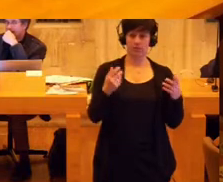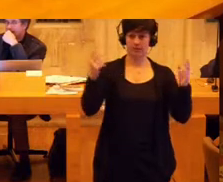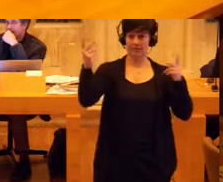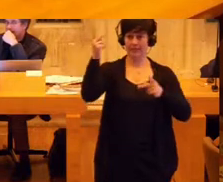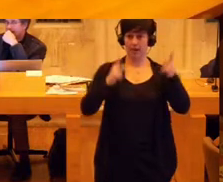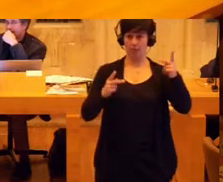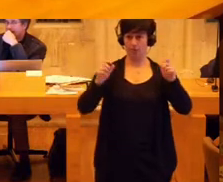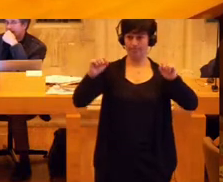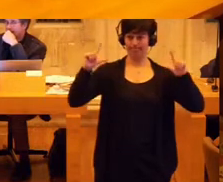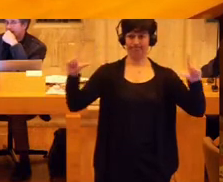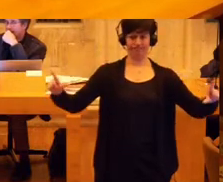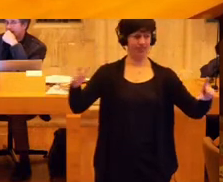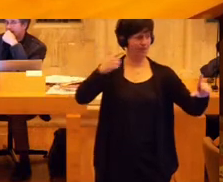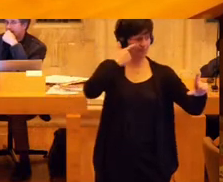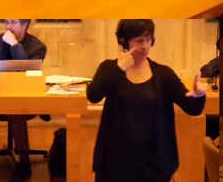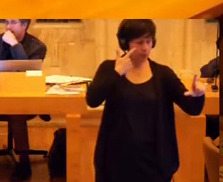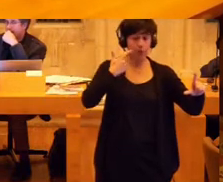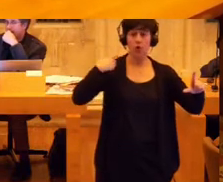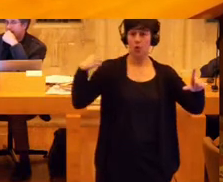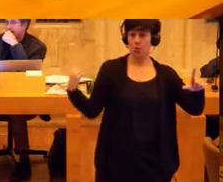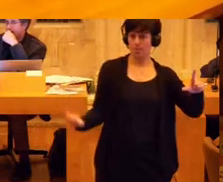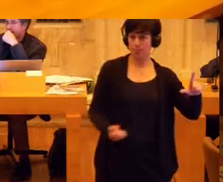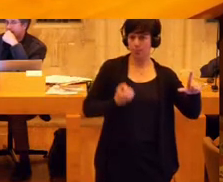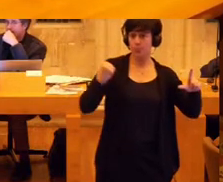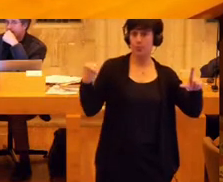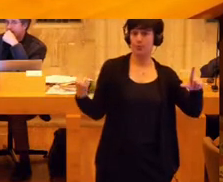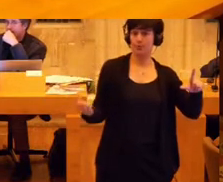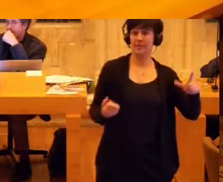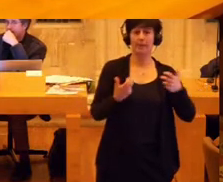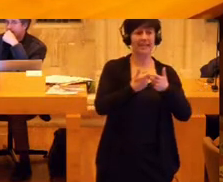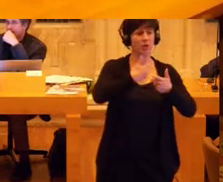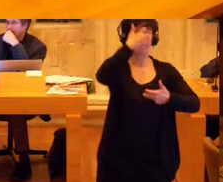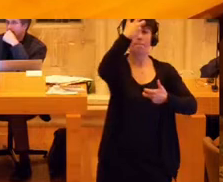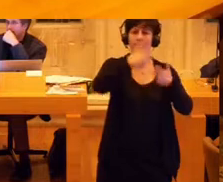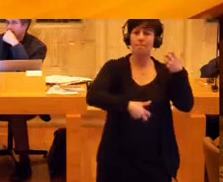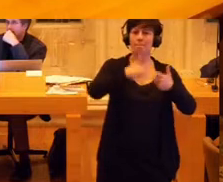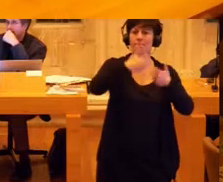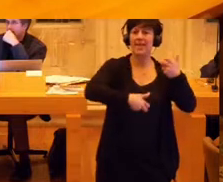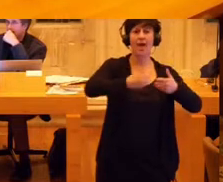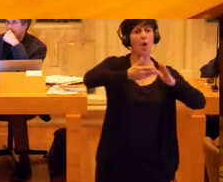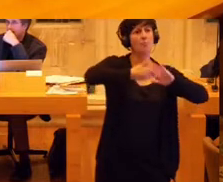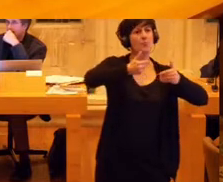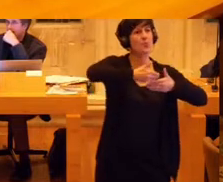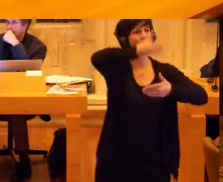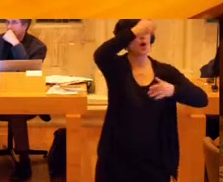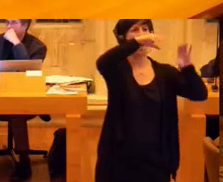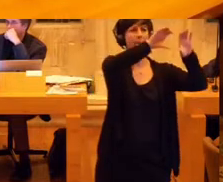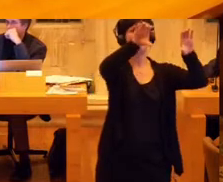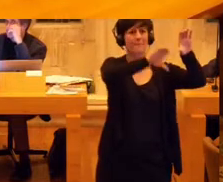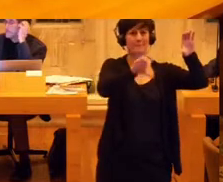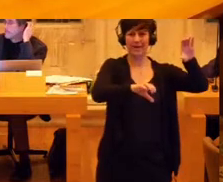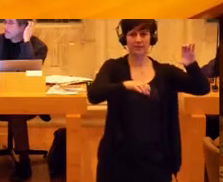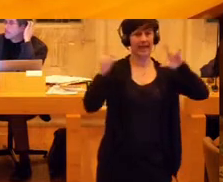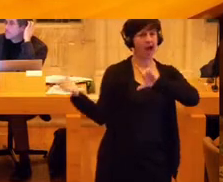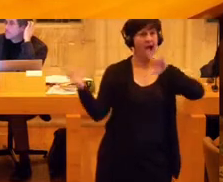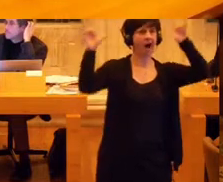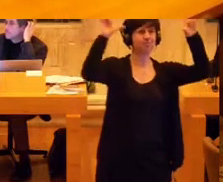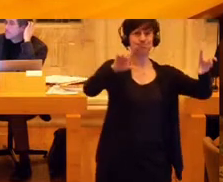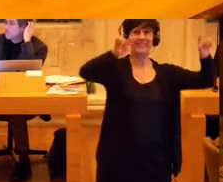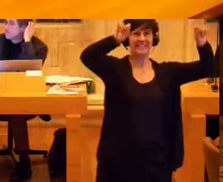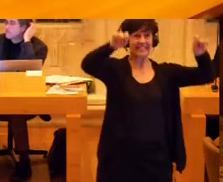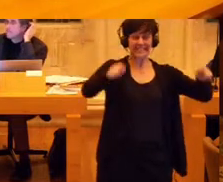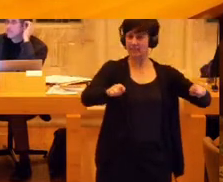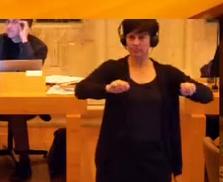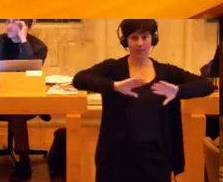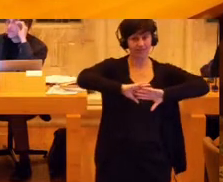diapositive-là, des publicités qui seront interdites sur les murs en pierre apparente, qui est un dispositif qui n'existe